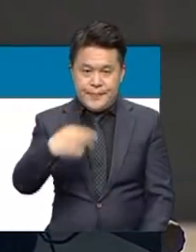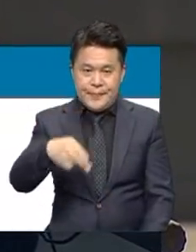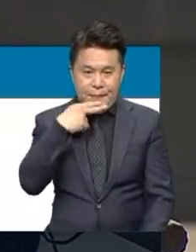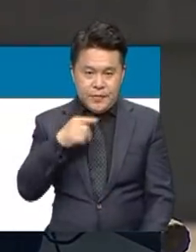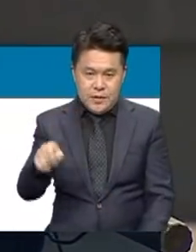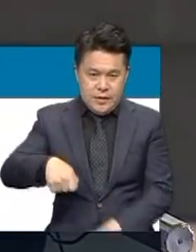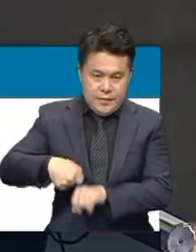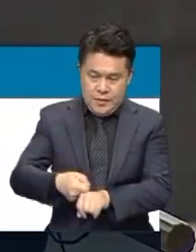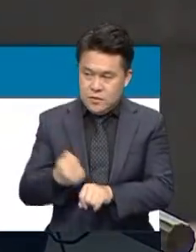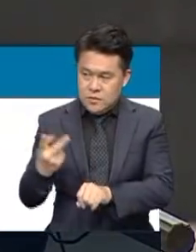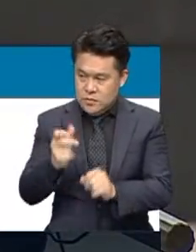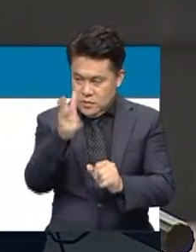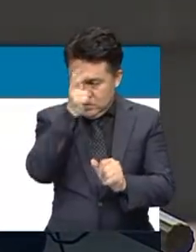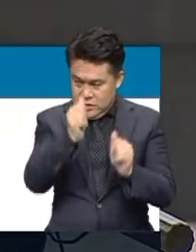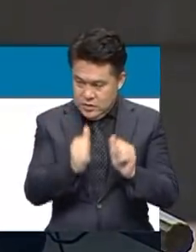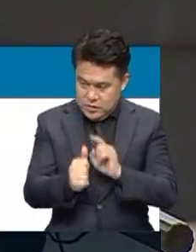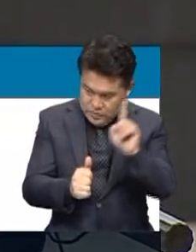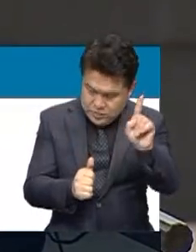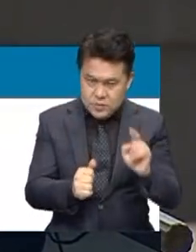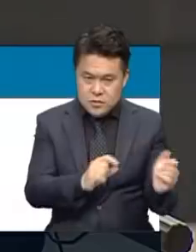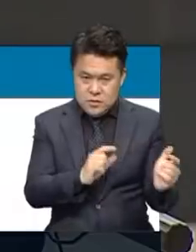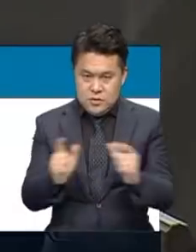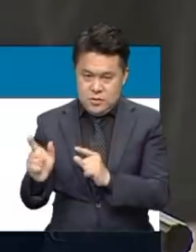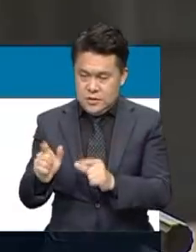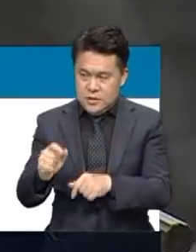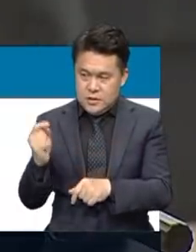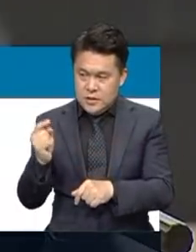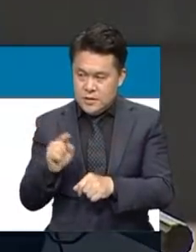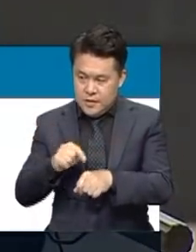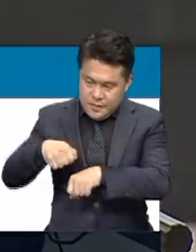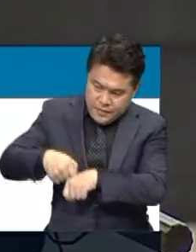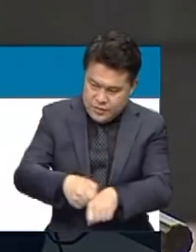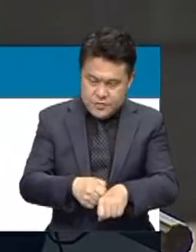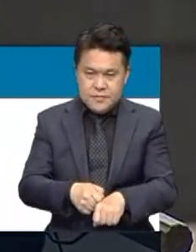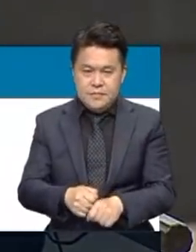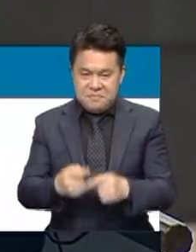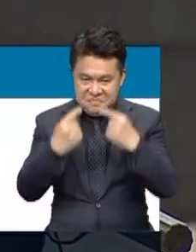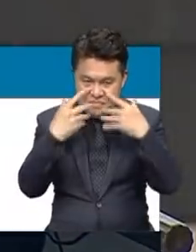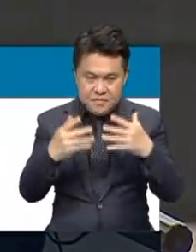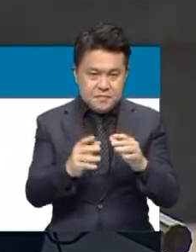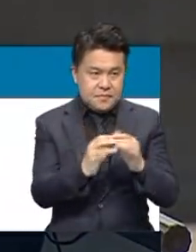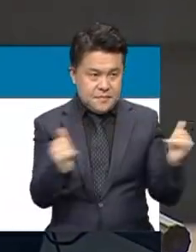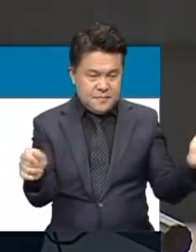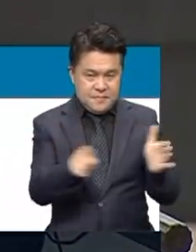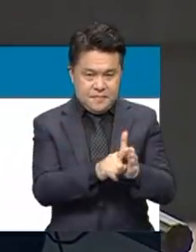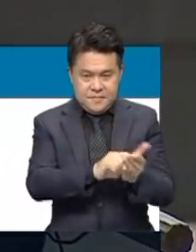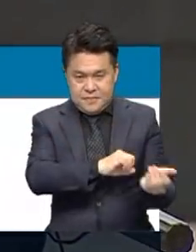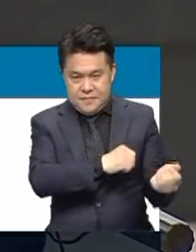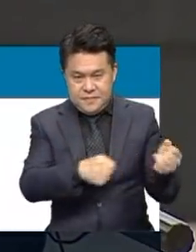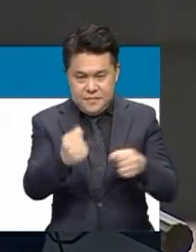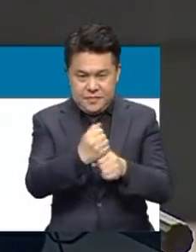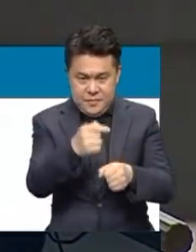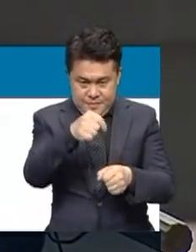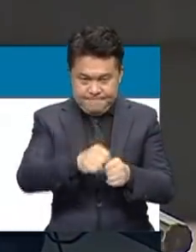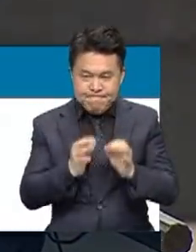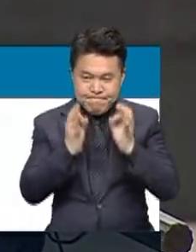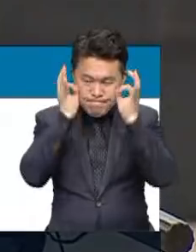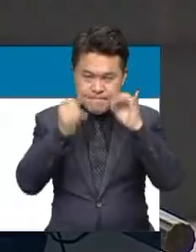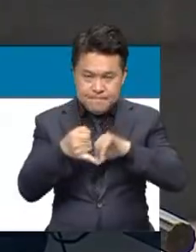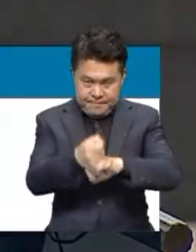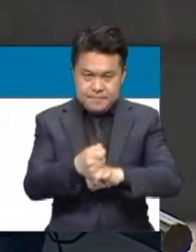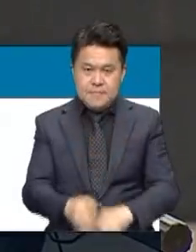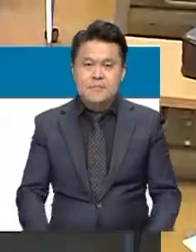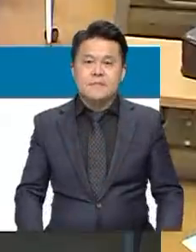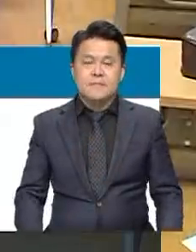원칙으로 징계, 고발 등 일벌백계하여 시민들의 신뢰를 회복할 수 있도록 최선을